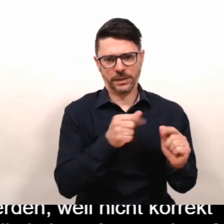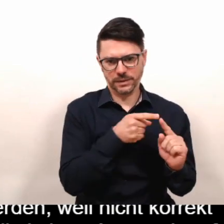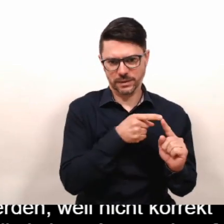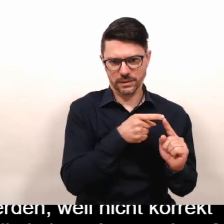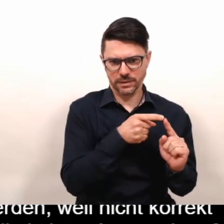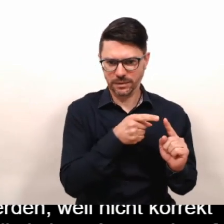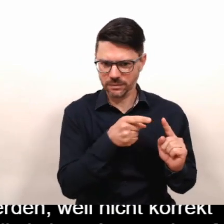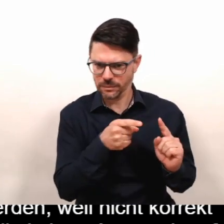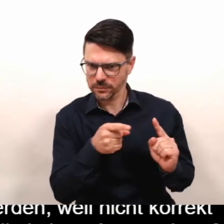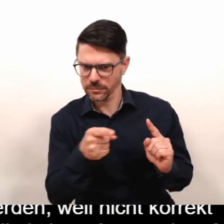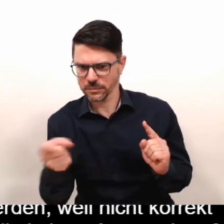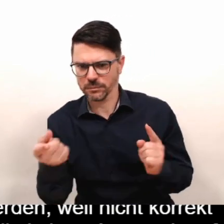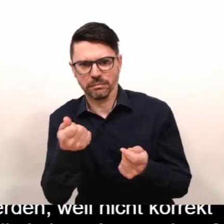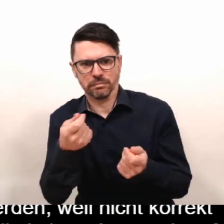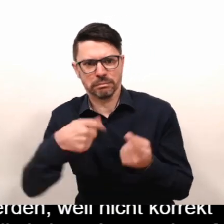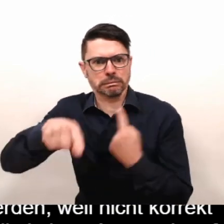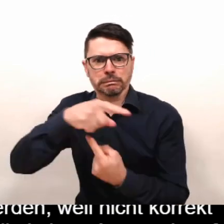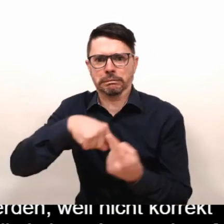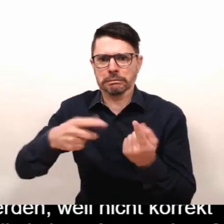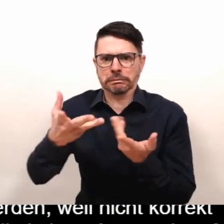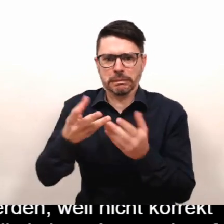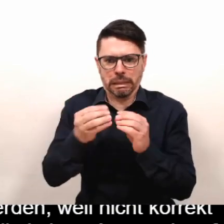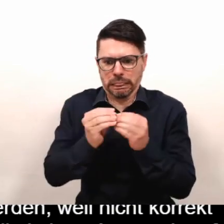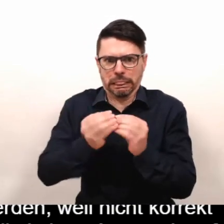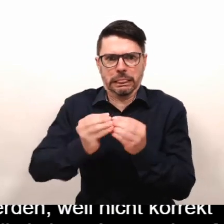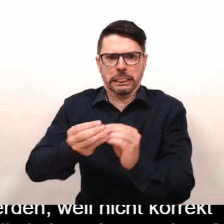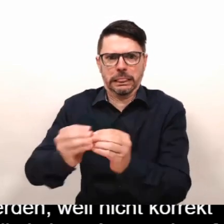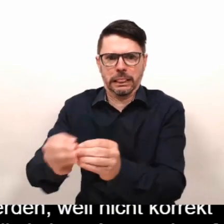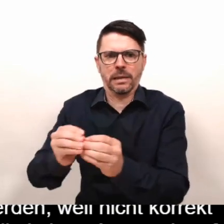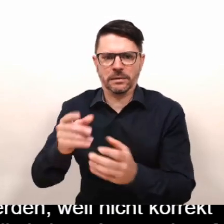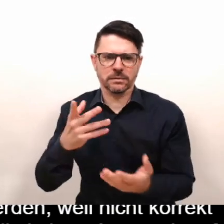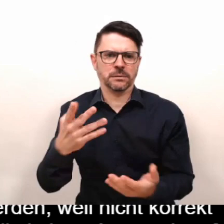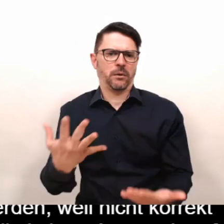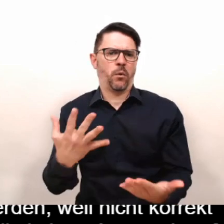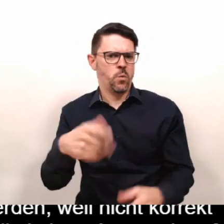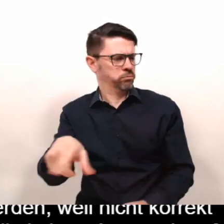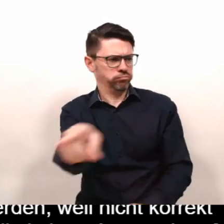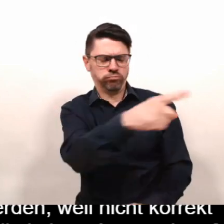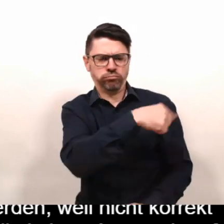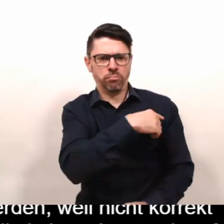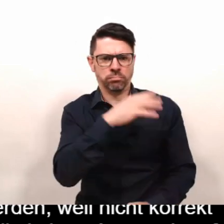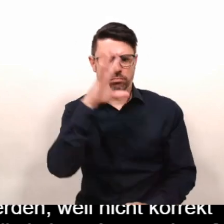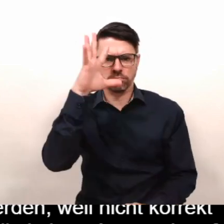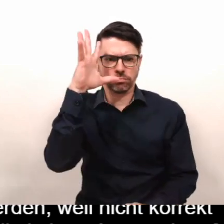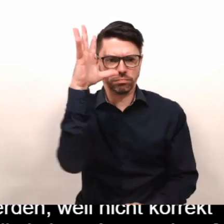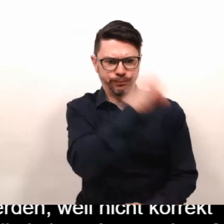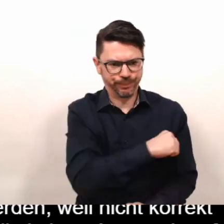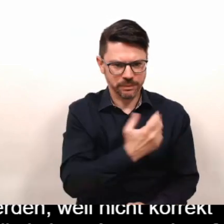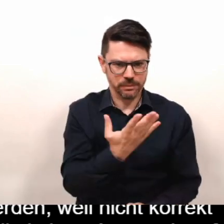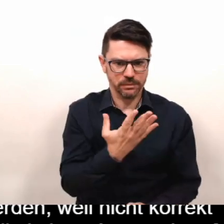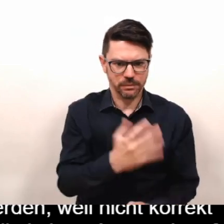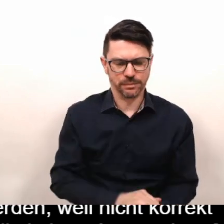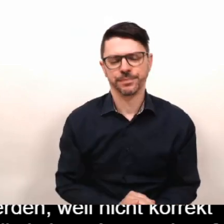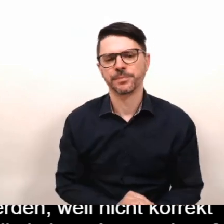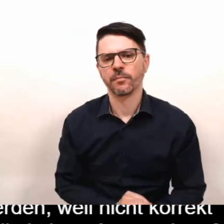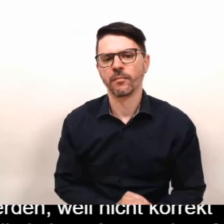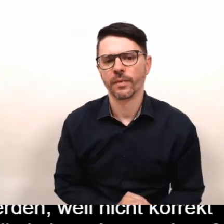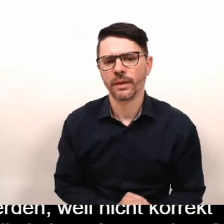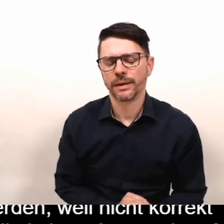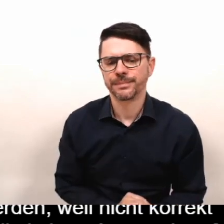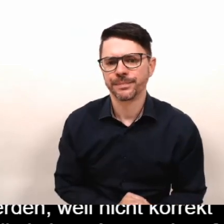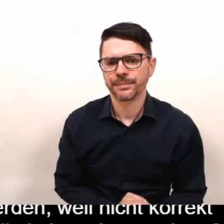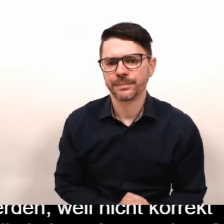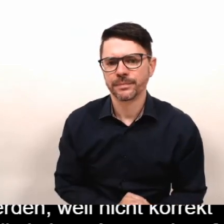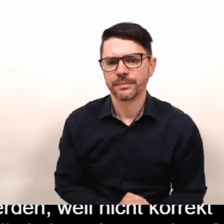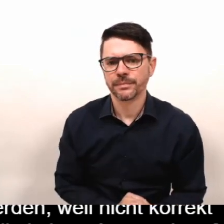bis hin zum Großbetrieb zu sagen, ich stelle mal einen Antrag. Das haben auch einige Länder gemacht, wie Nordrhein-Westfalen und Berlin. Man kann es ja